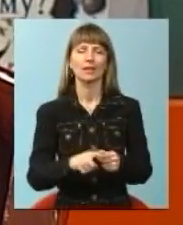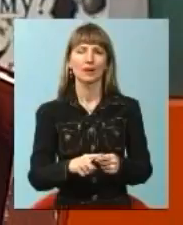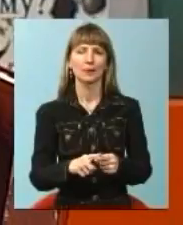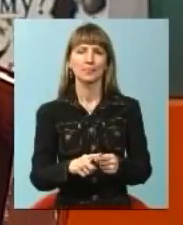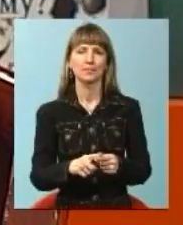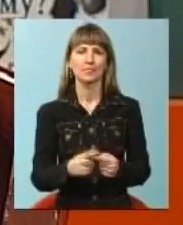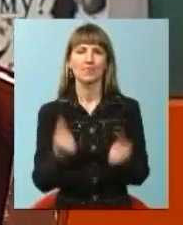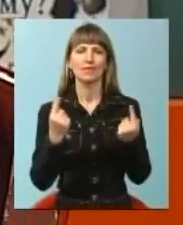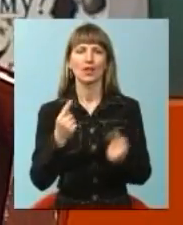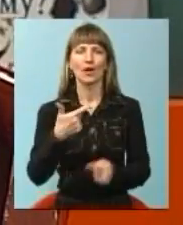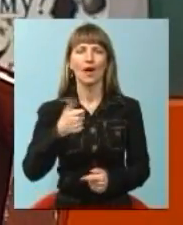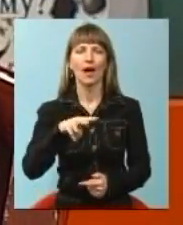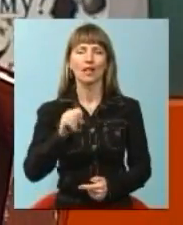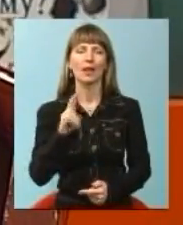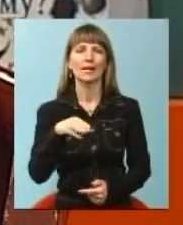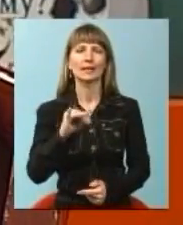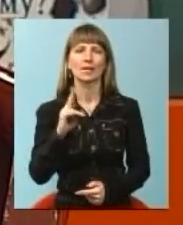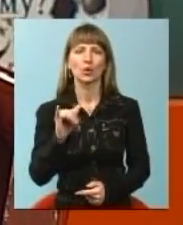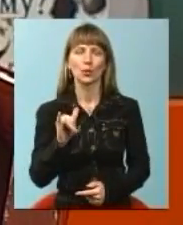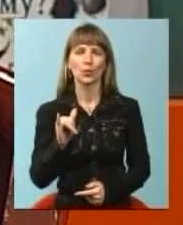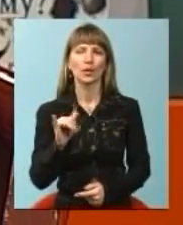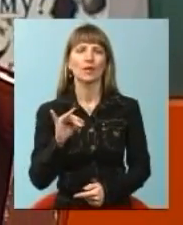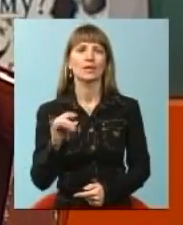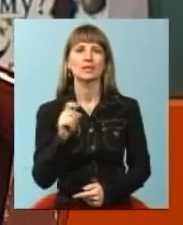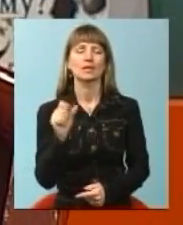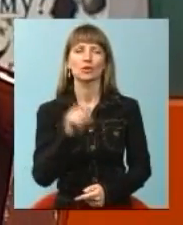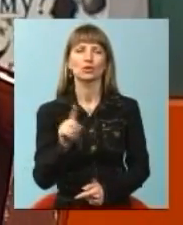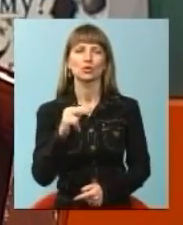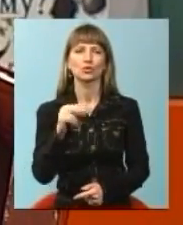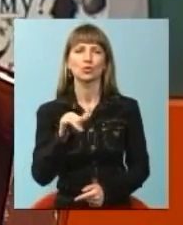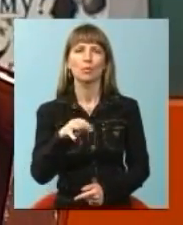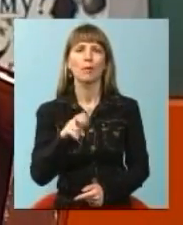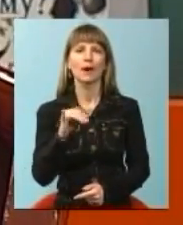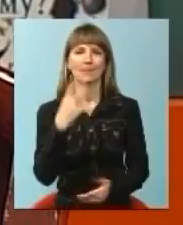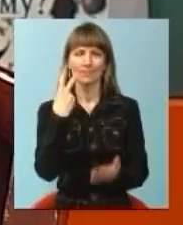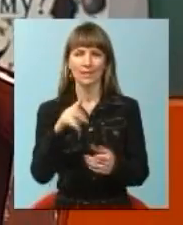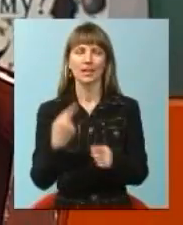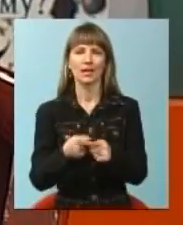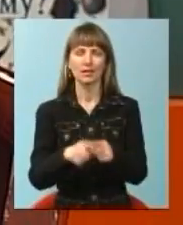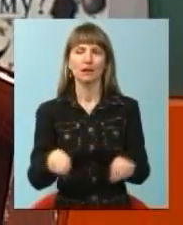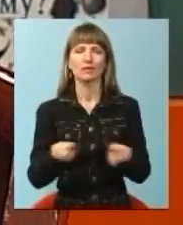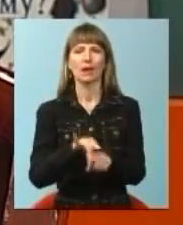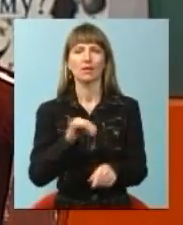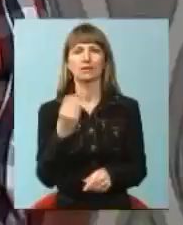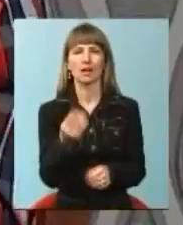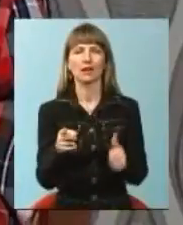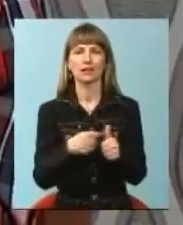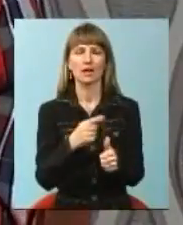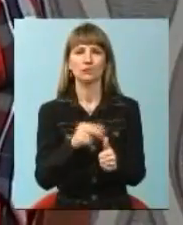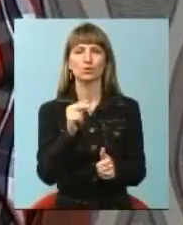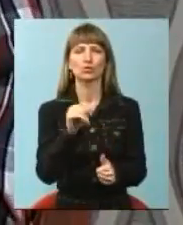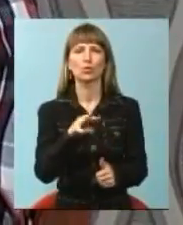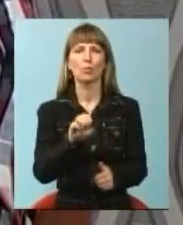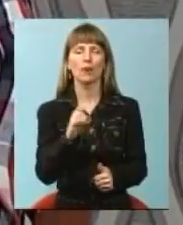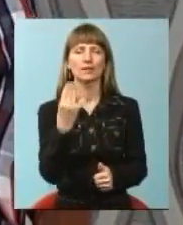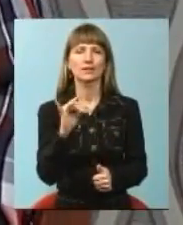цю велику галактику. І за цього, що чумаки бачили це, вони прозвали Чумацький шлях. А як ти гадаєш,